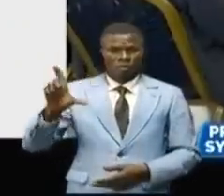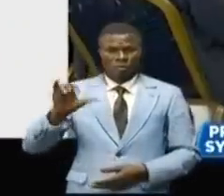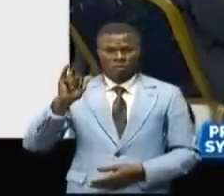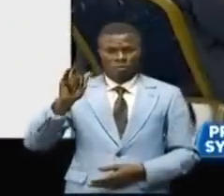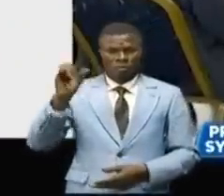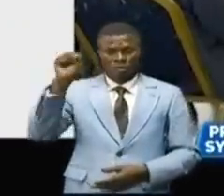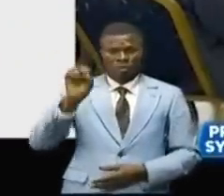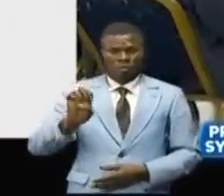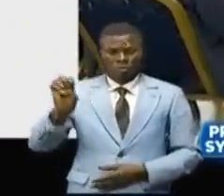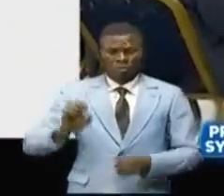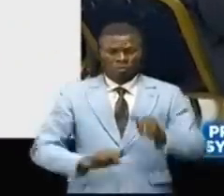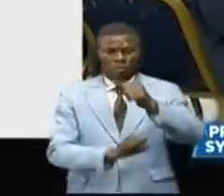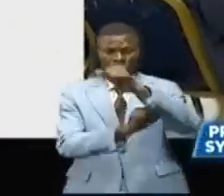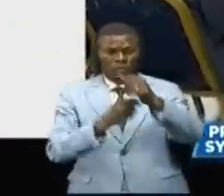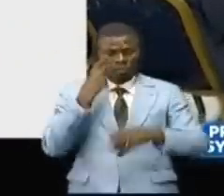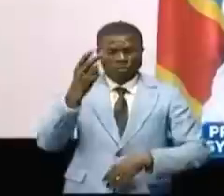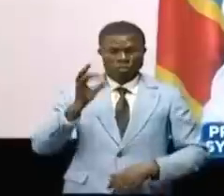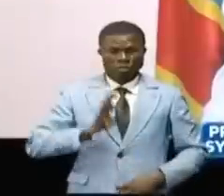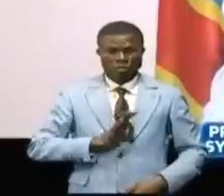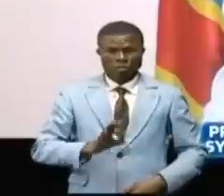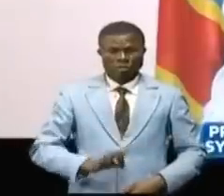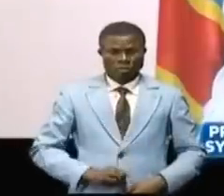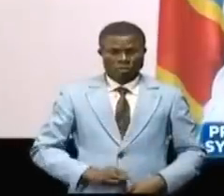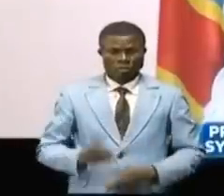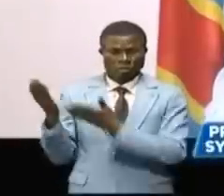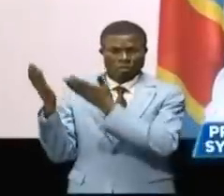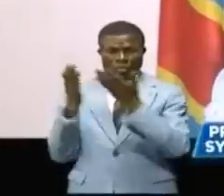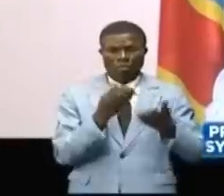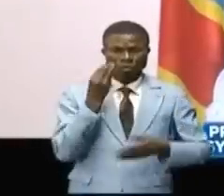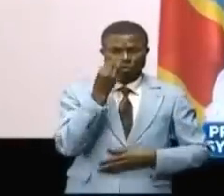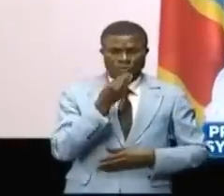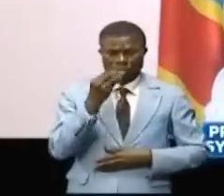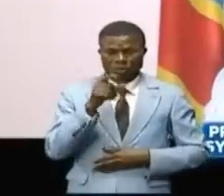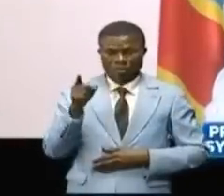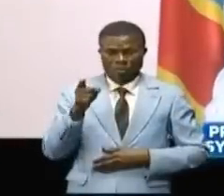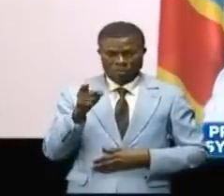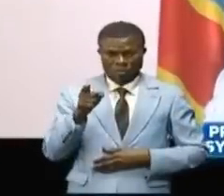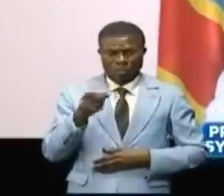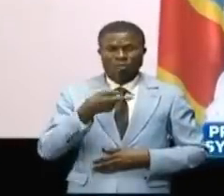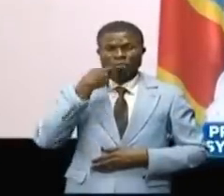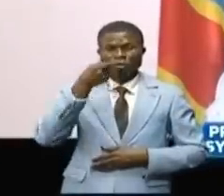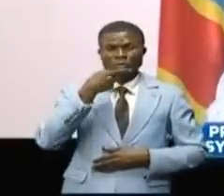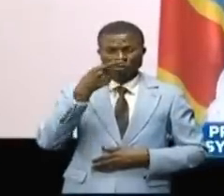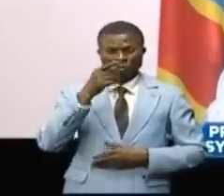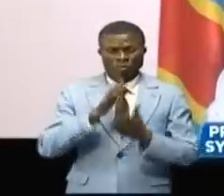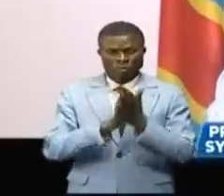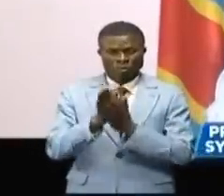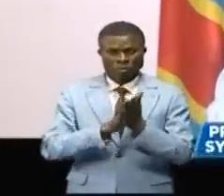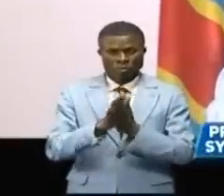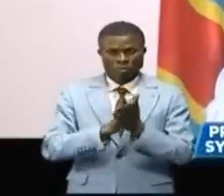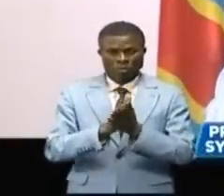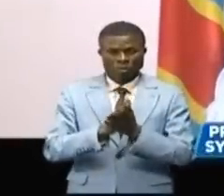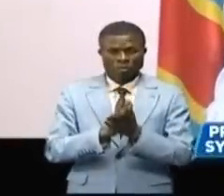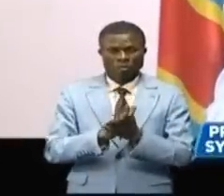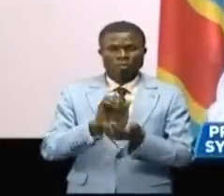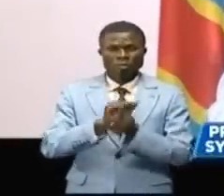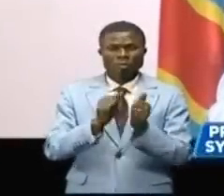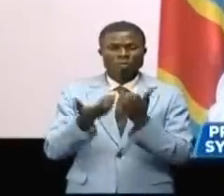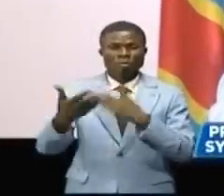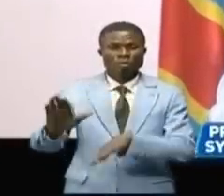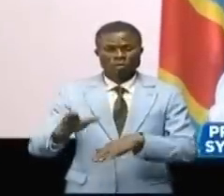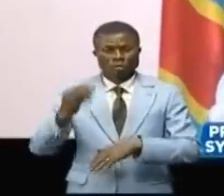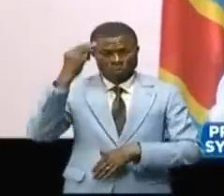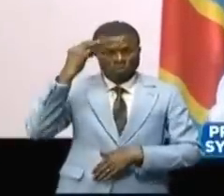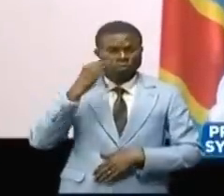qui soutient la vision du chef de l'État. Son porte-parole, Justin Bitakwira, s'est dit consterné par la mort tragique du